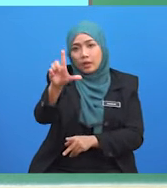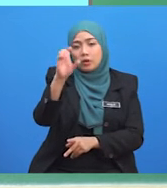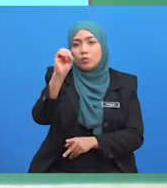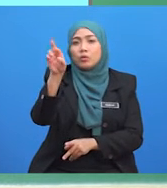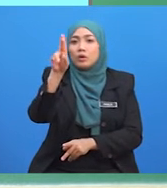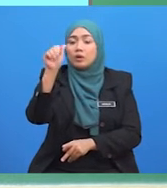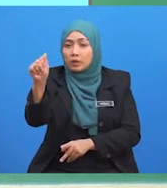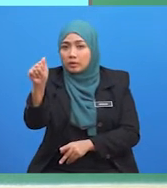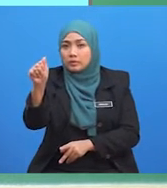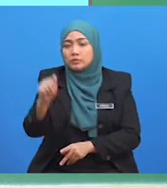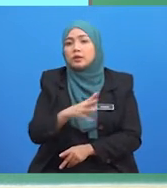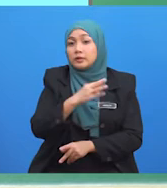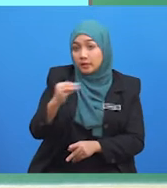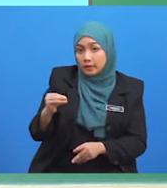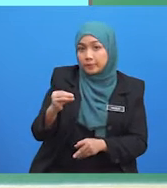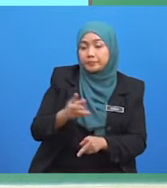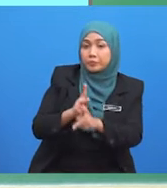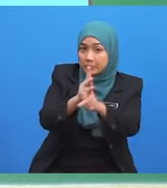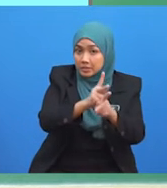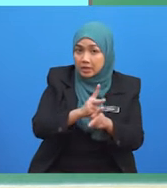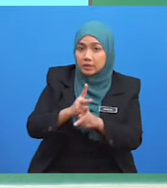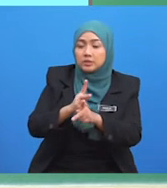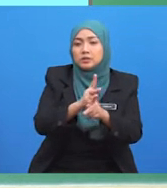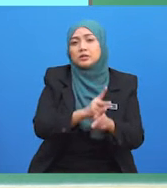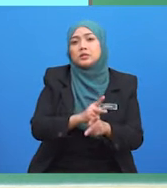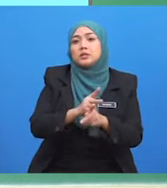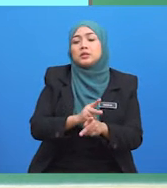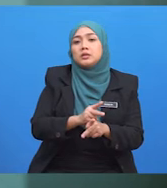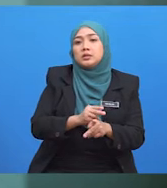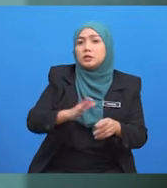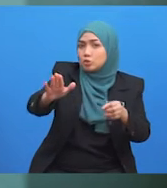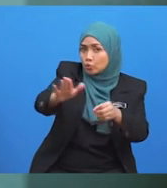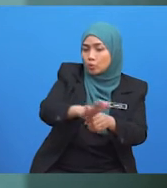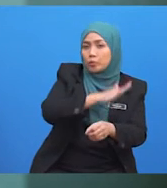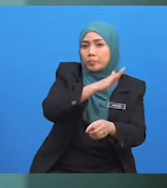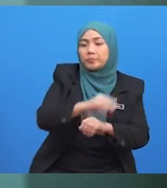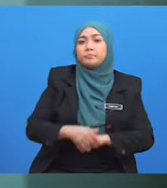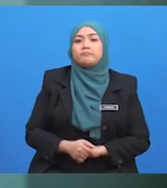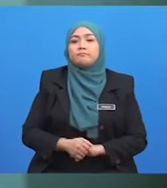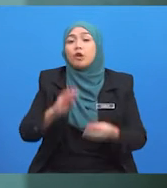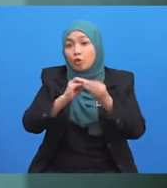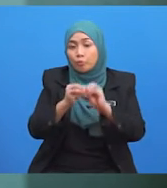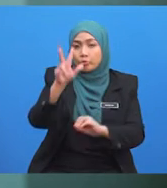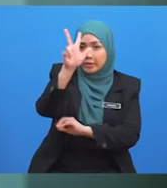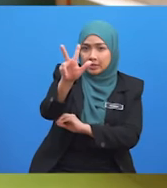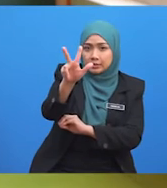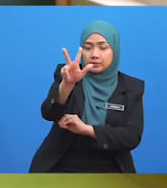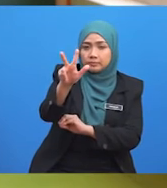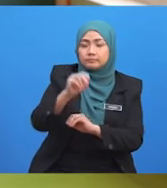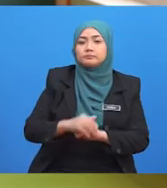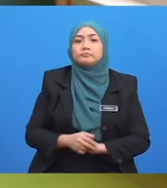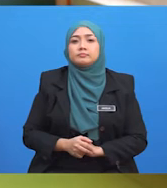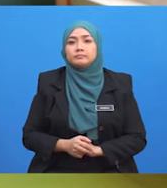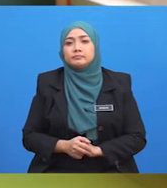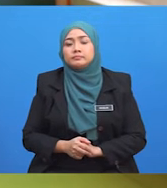bekalan oksigen yang cukup demi kesejahteraan negara. Sebab ketiga, kenapa kita perlu